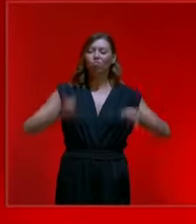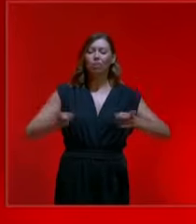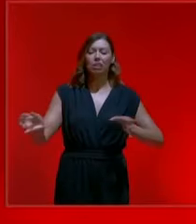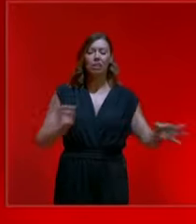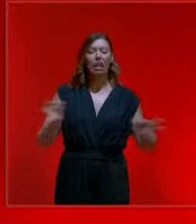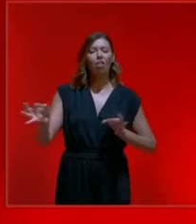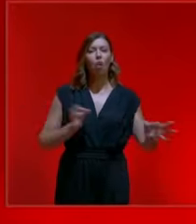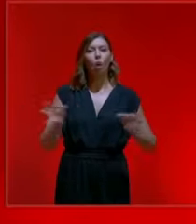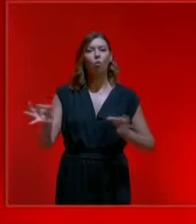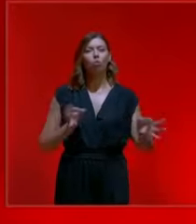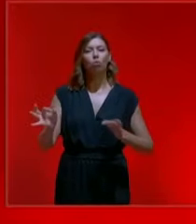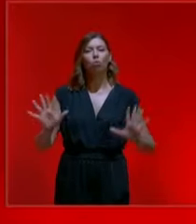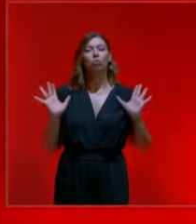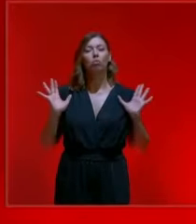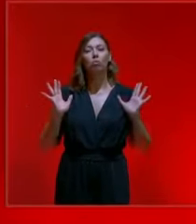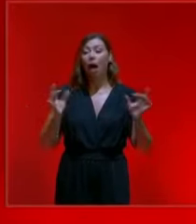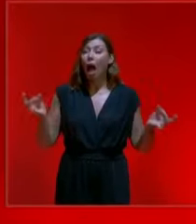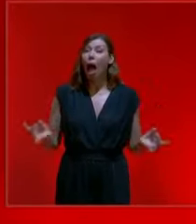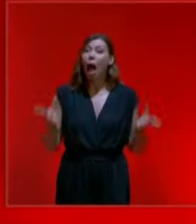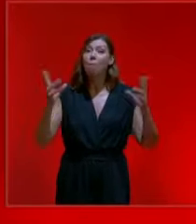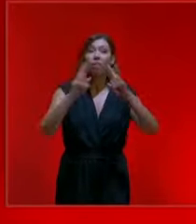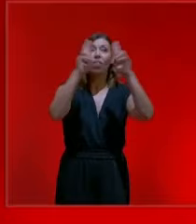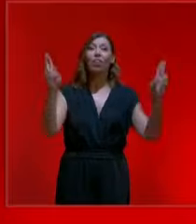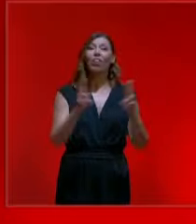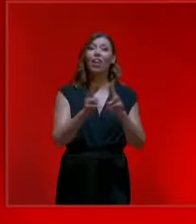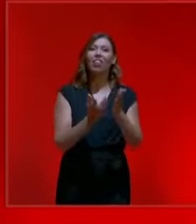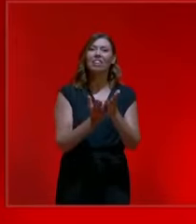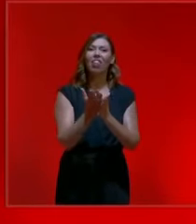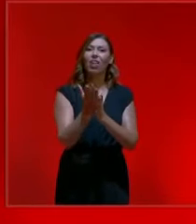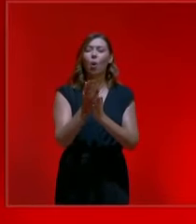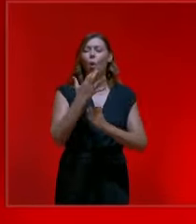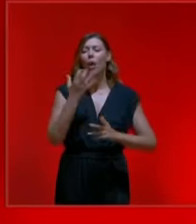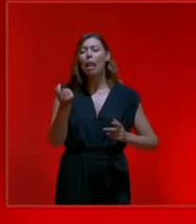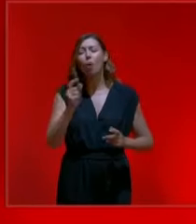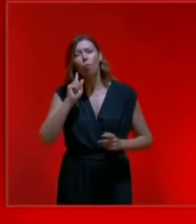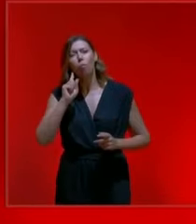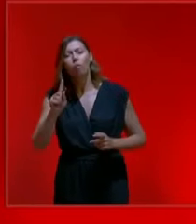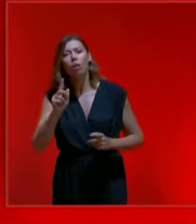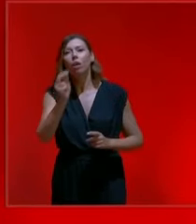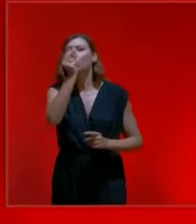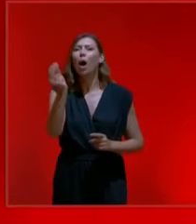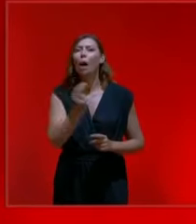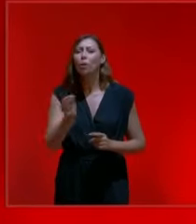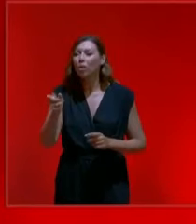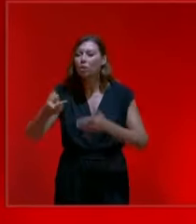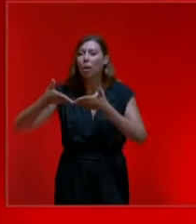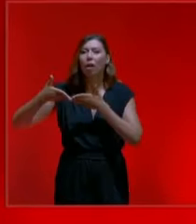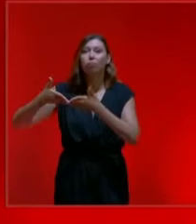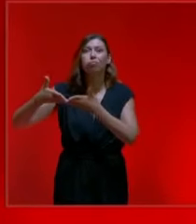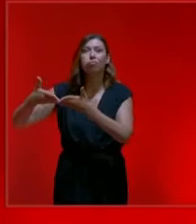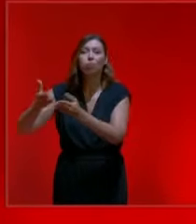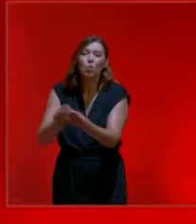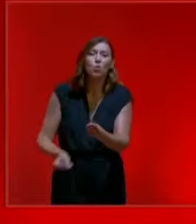οποία αποκλίνει από τη σταθερότητα του διεθνούς δικαίου, κινδυνεύεις να έχεις ανάπτυξη των στόλων στο Αιγαίο. Επί Τσίπρα έγινε